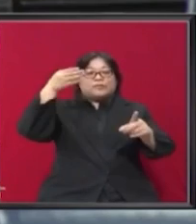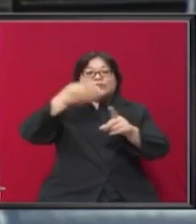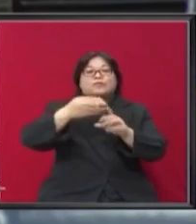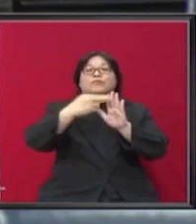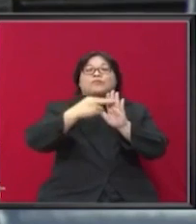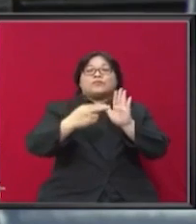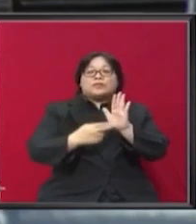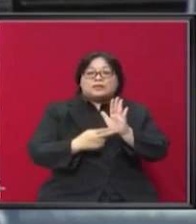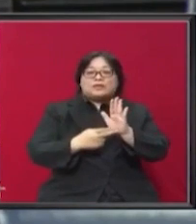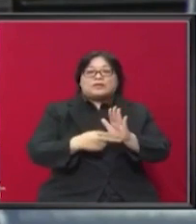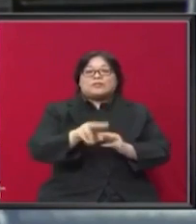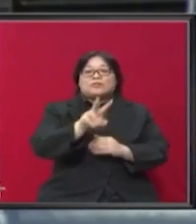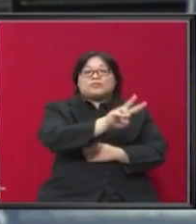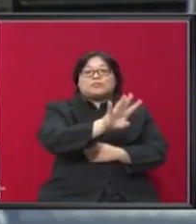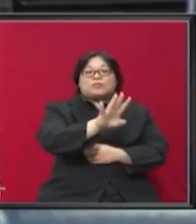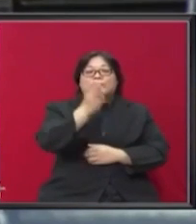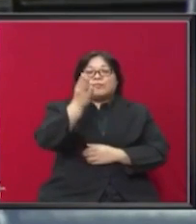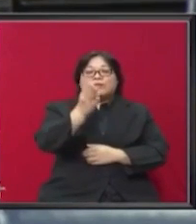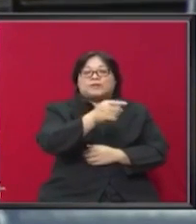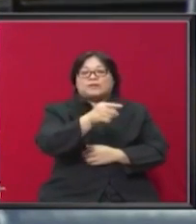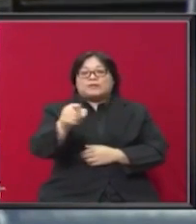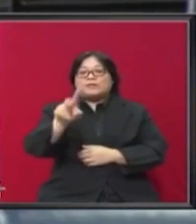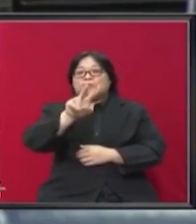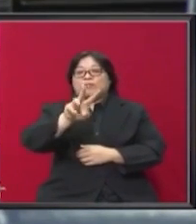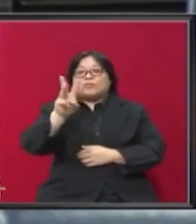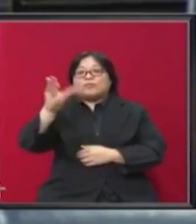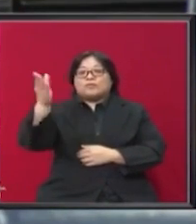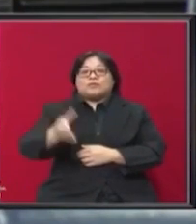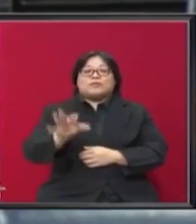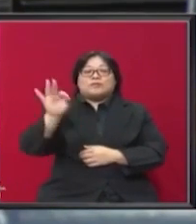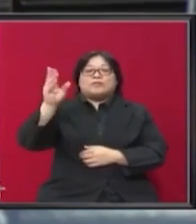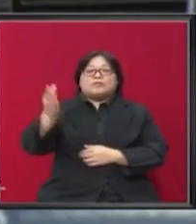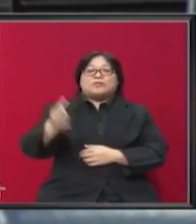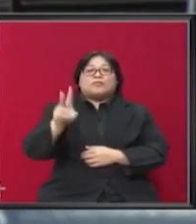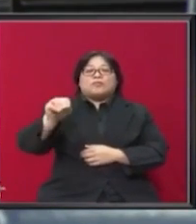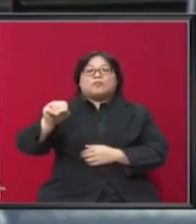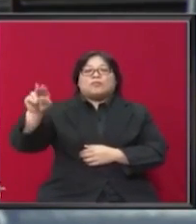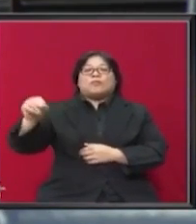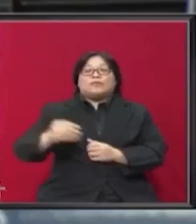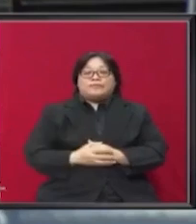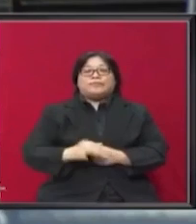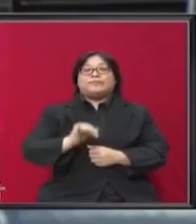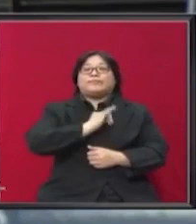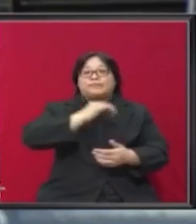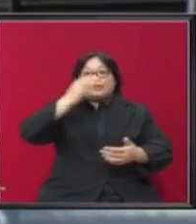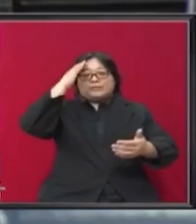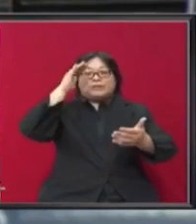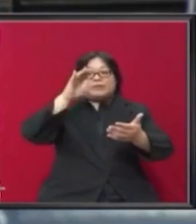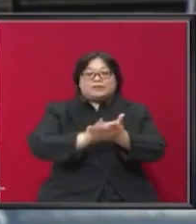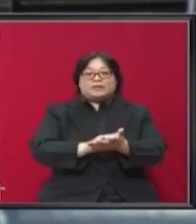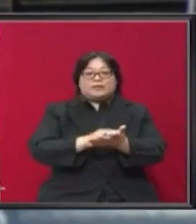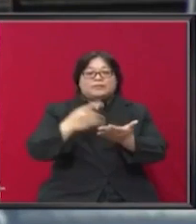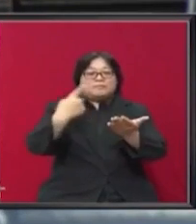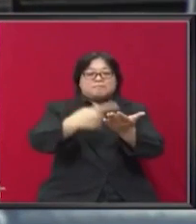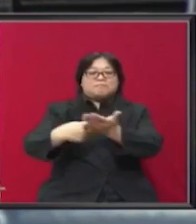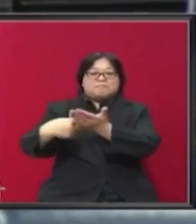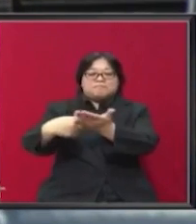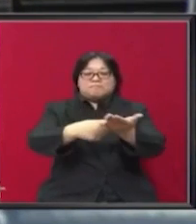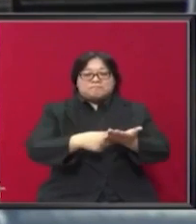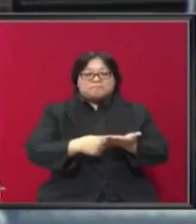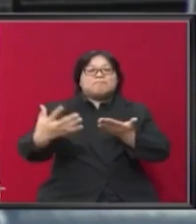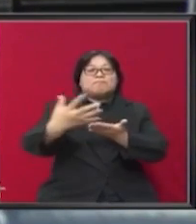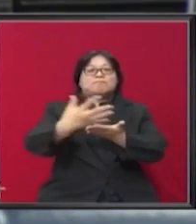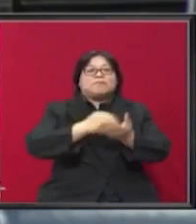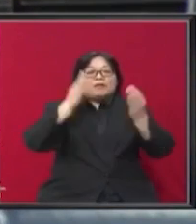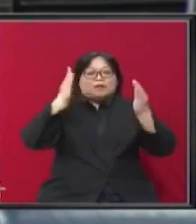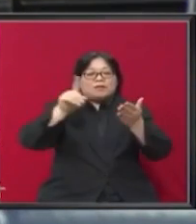perundangan pada 24 hingga 26 September hasil perbincangan tersebut akan